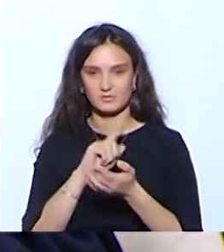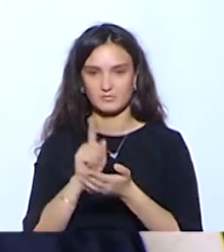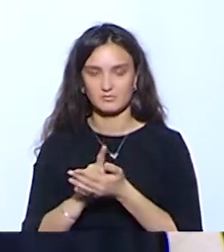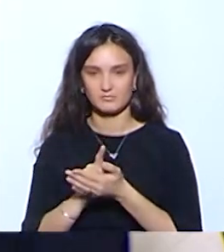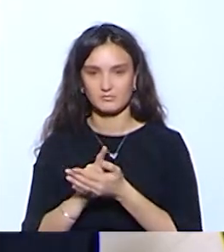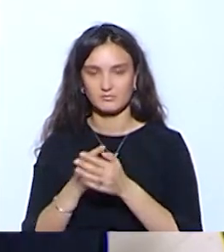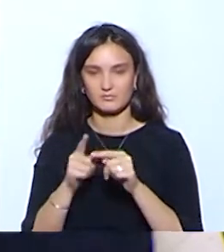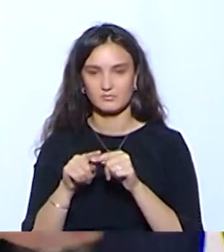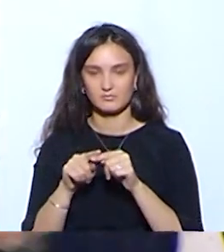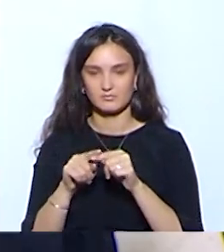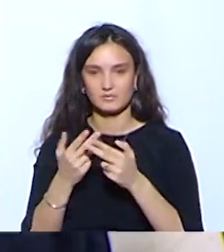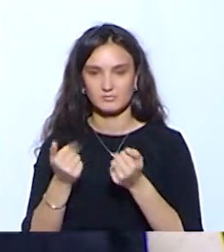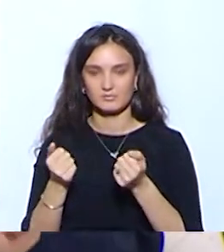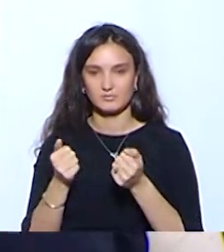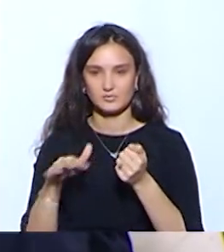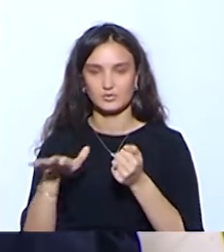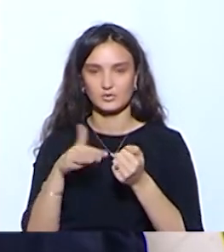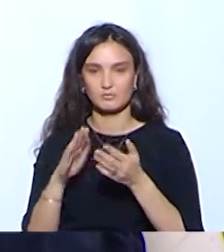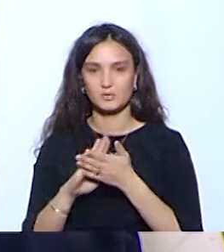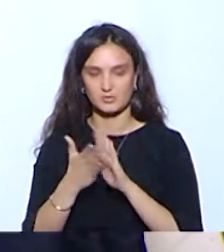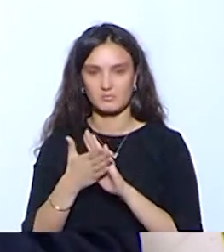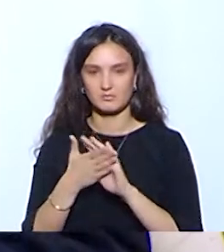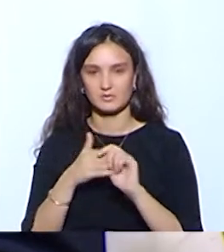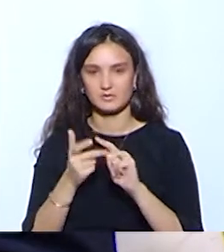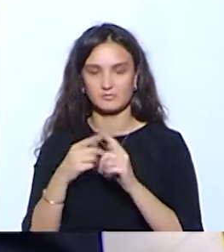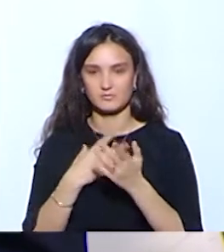აი ეს და რა თქმა უნდა სოციალური პირობები ძალიან მნიშვნელოვანია.